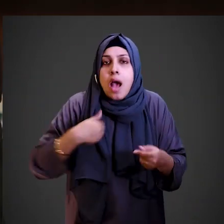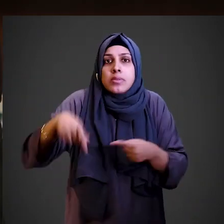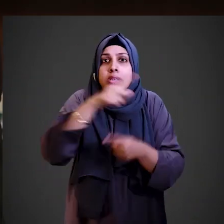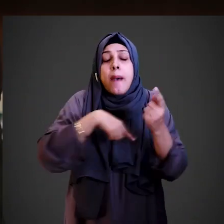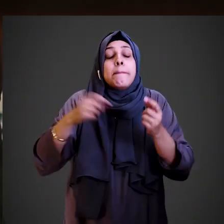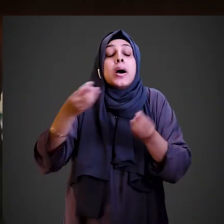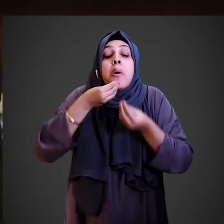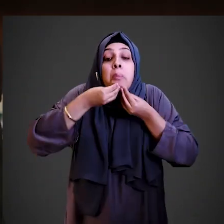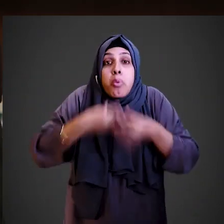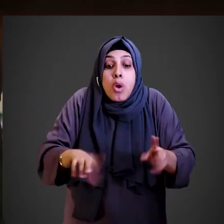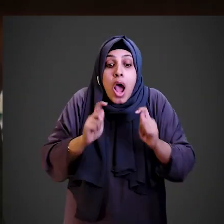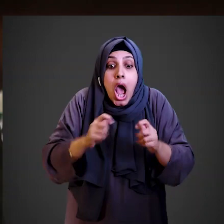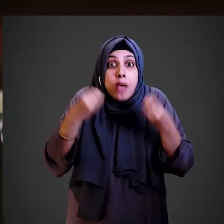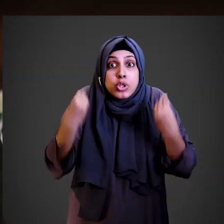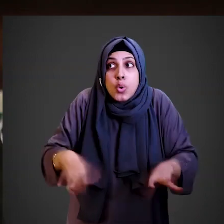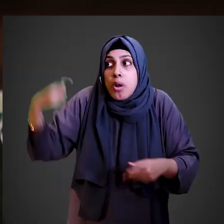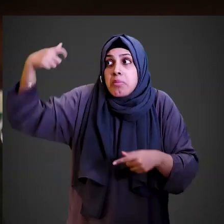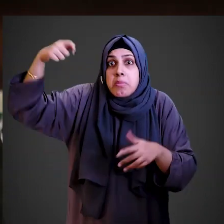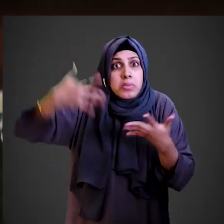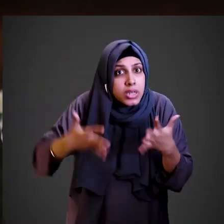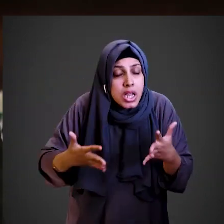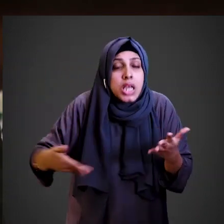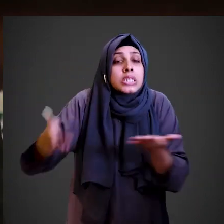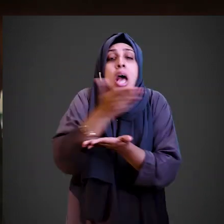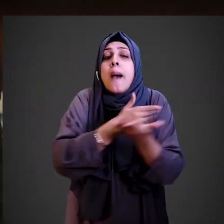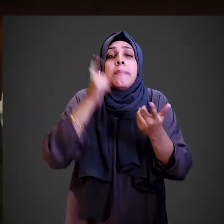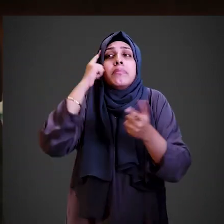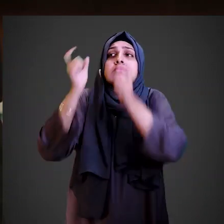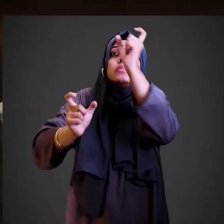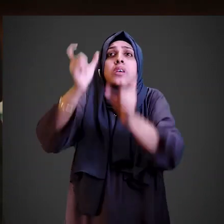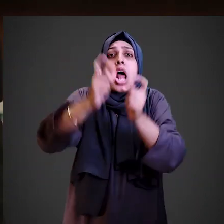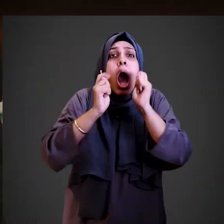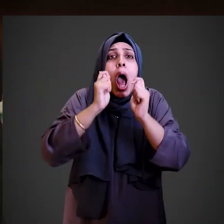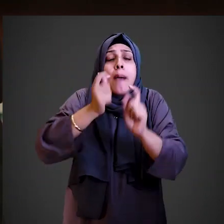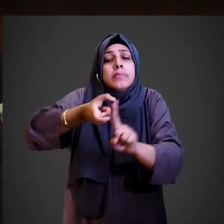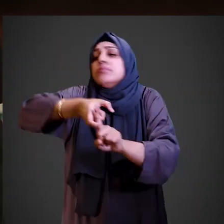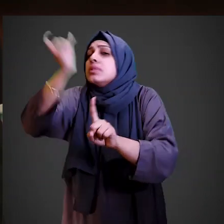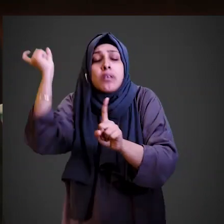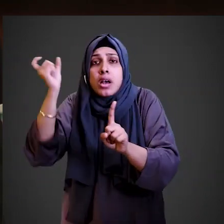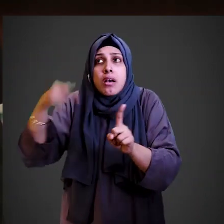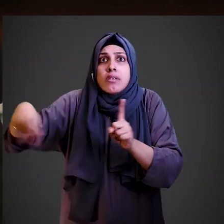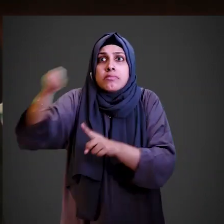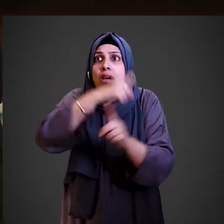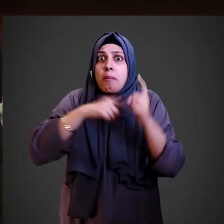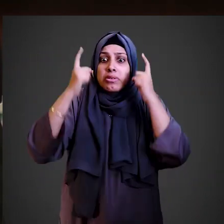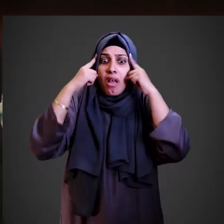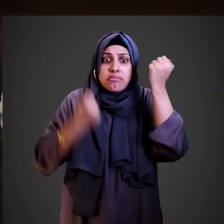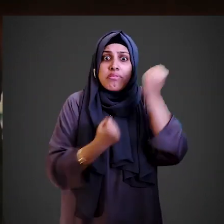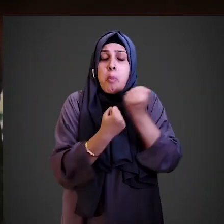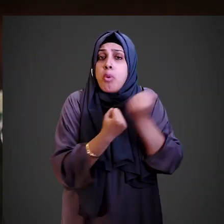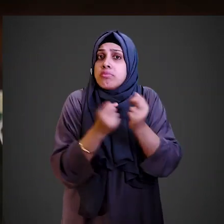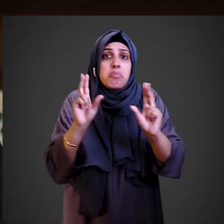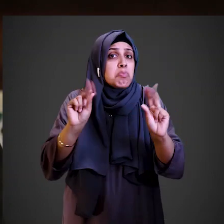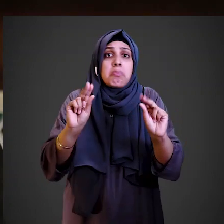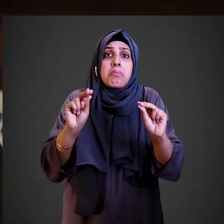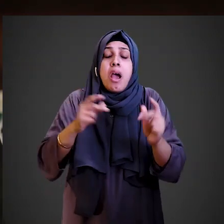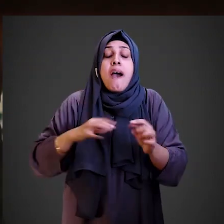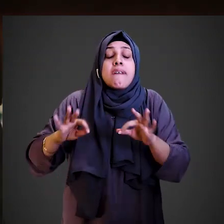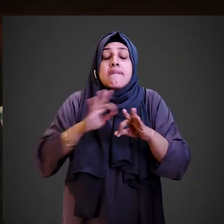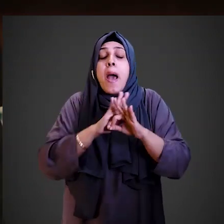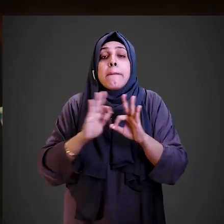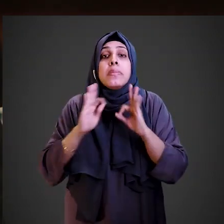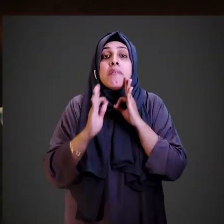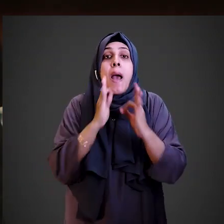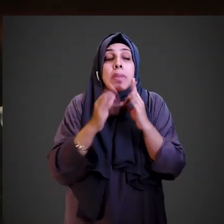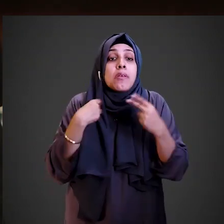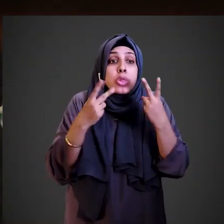وہ لوگ جن کو اگر نوکری سے آج نکال دیا جائے تو ان کے پاس کوئی آسرا نہیں ہے اپنے آپ کو سسٹین کرنے کا، نہ ان کو